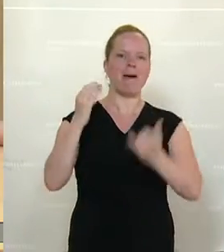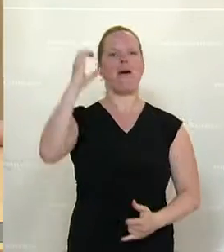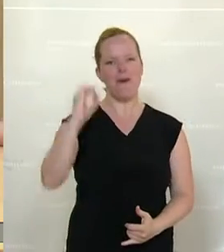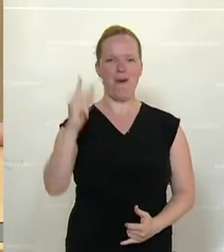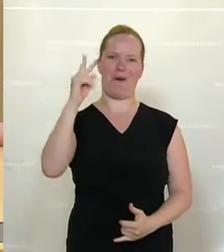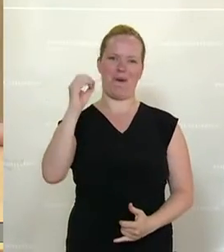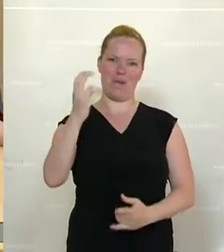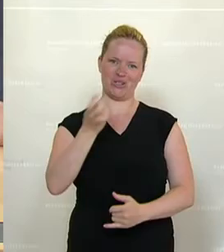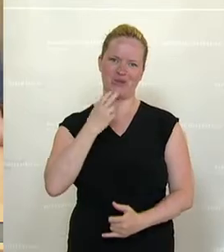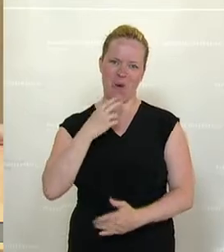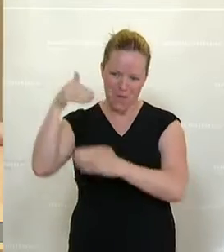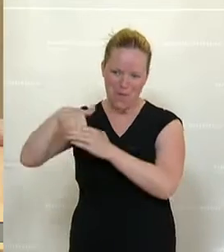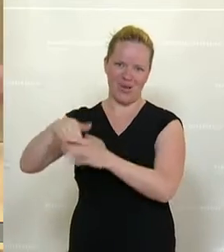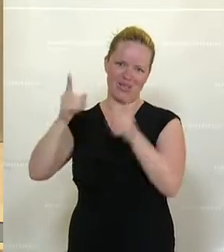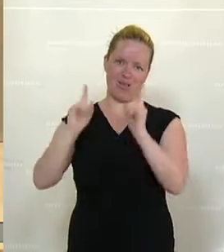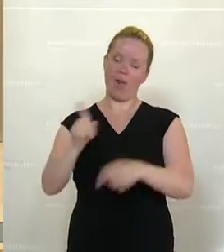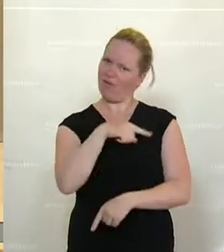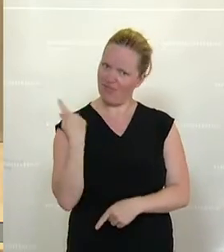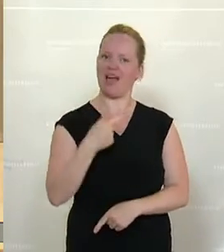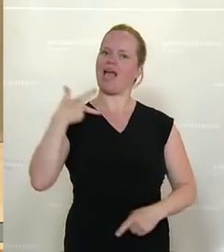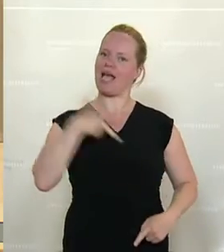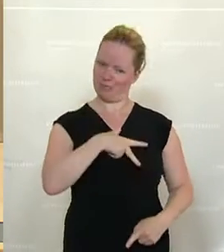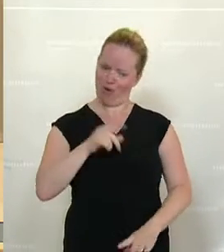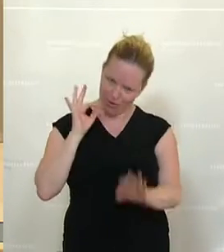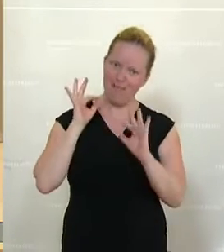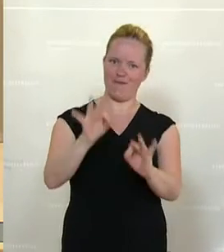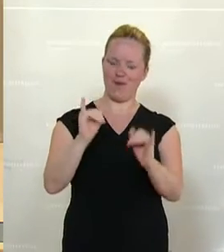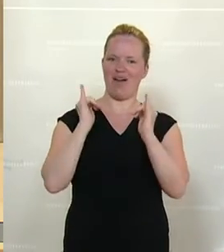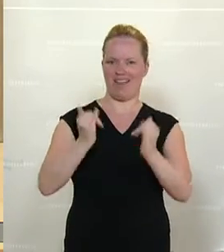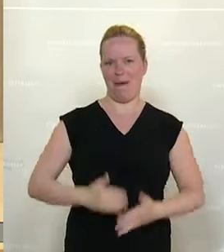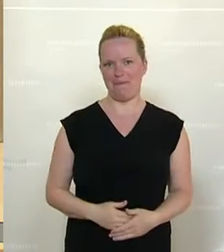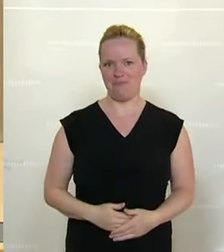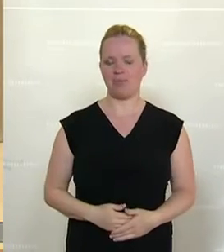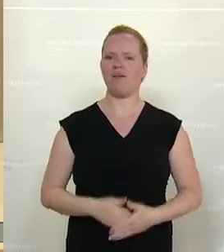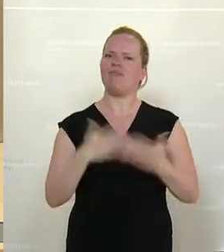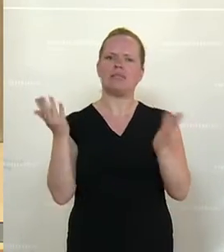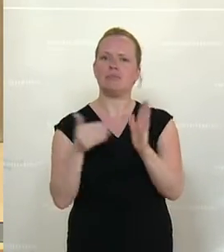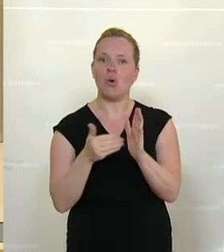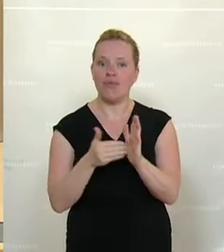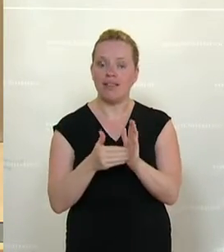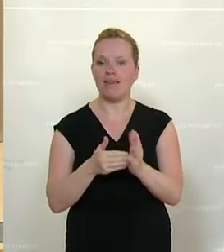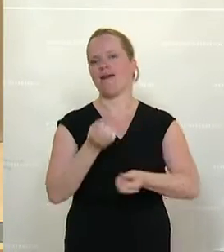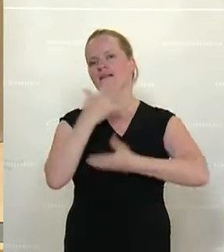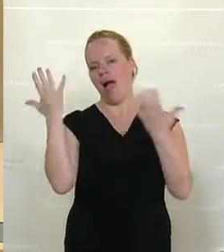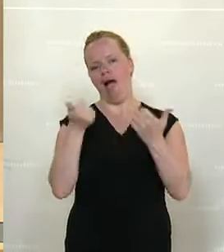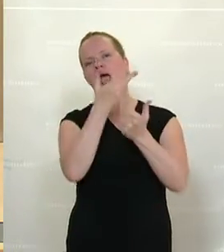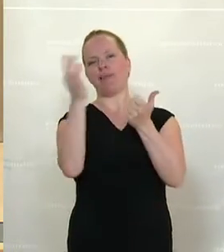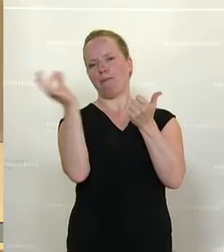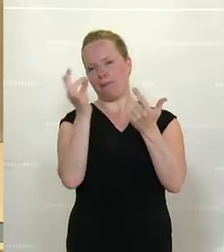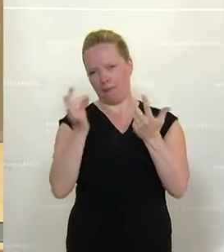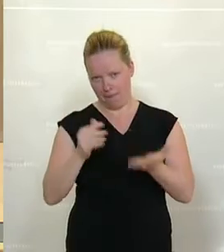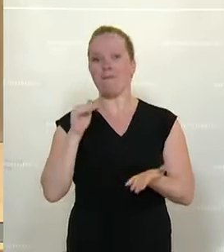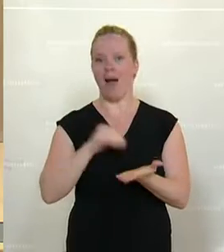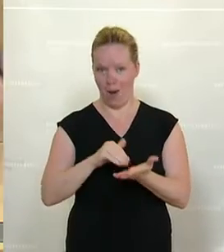dahinter stecken soll. Und dazu stehen wir auch als SPÖ. Und was ist dazu notwendig? Ja, einiges, das in Bewegung kommen